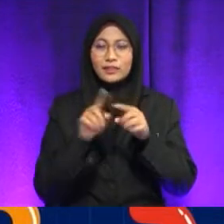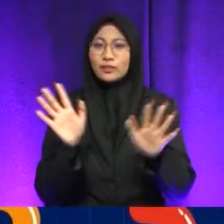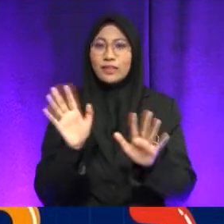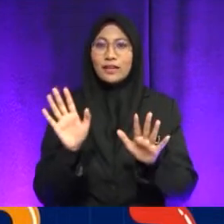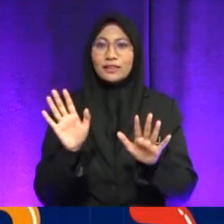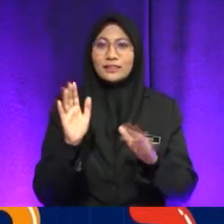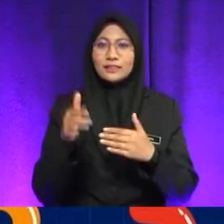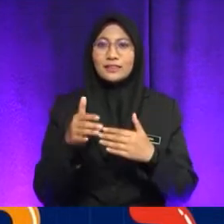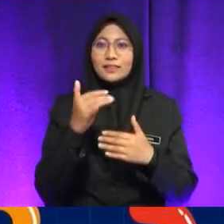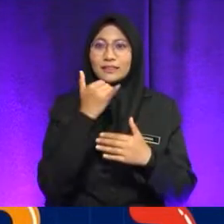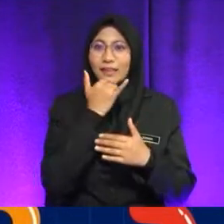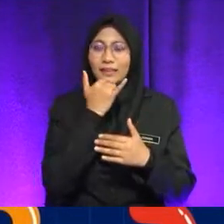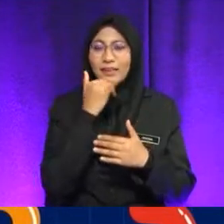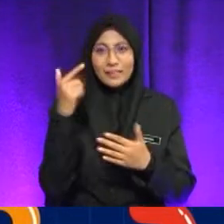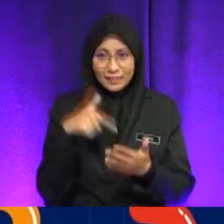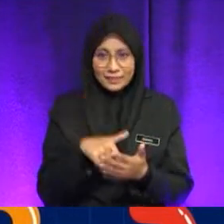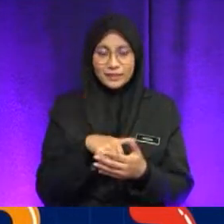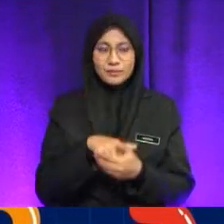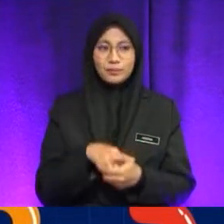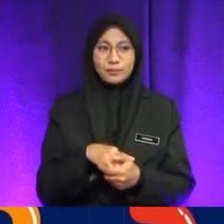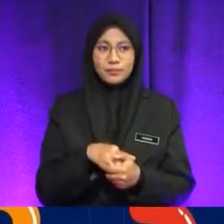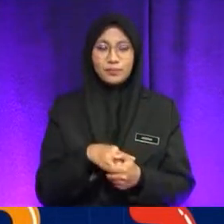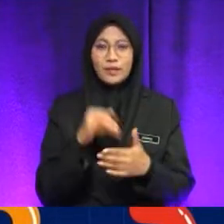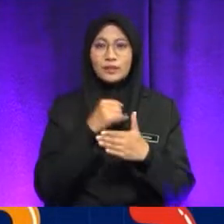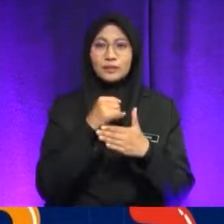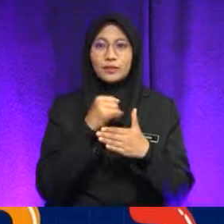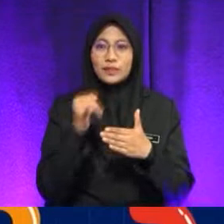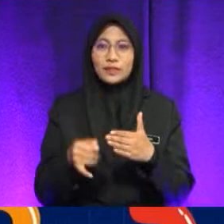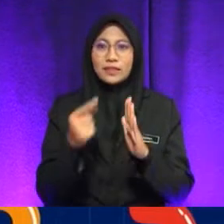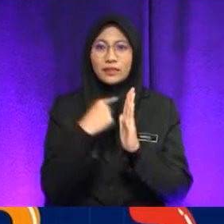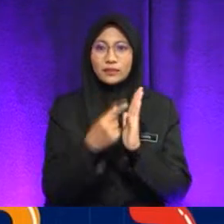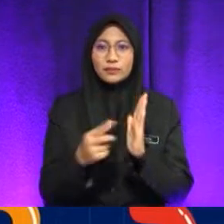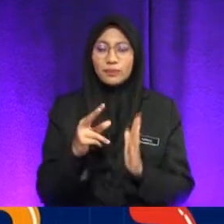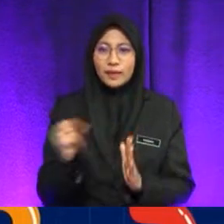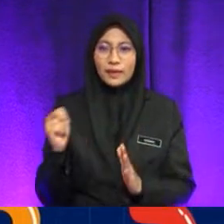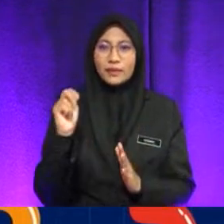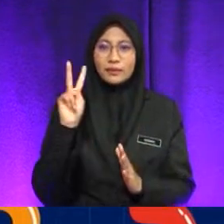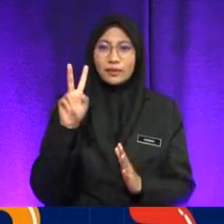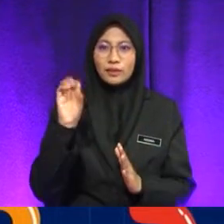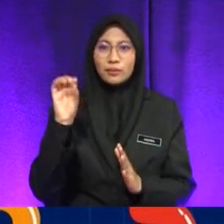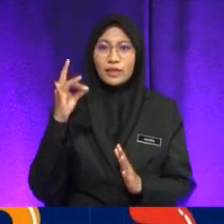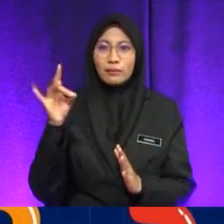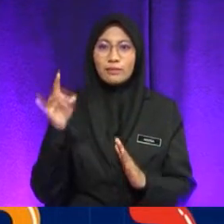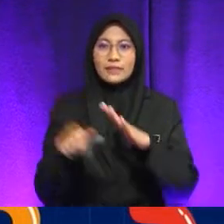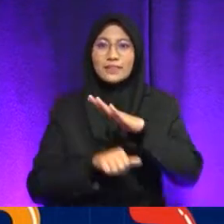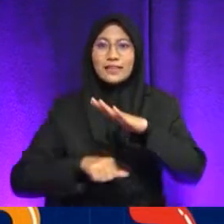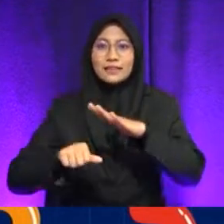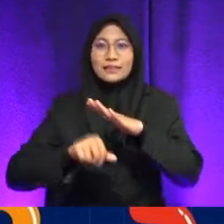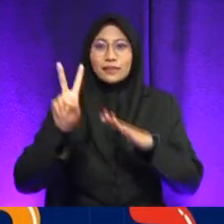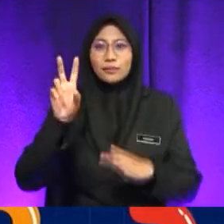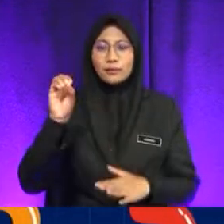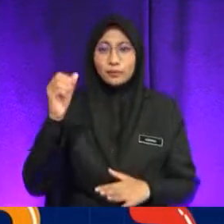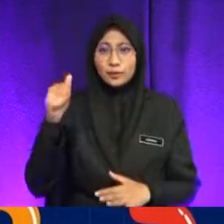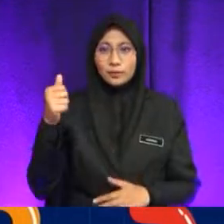jelek baik masuk kedalam rumus yang kita dapati indeks gubahan tahun 2018 berasaskan pada 2010 ialah